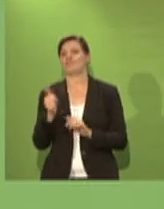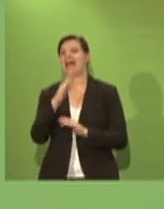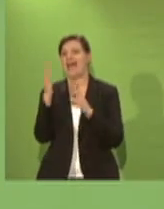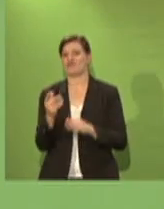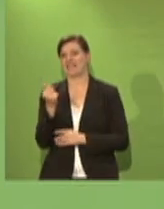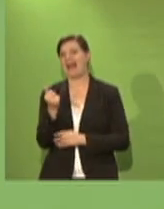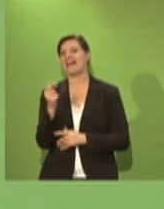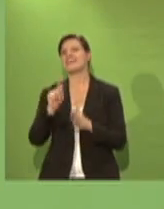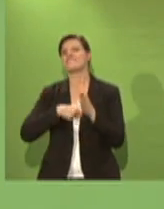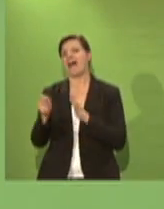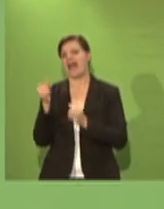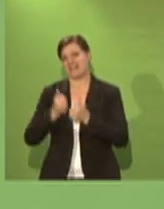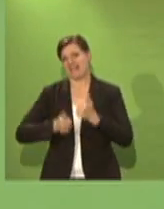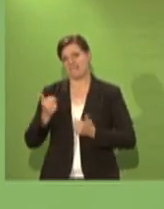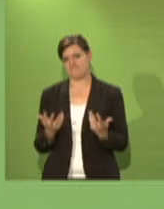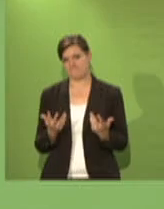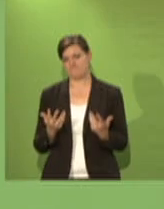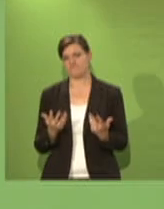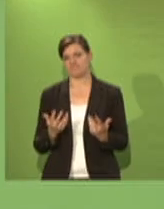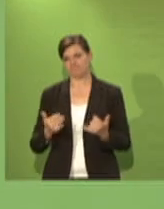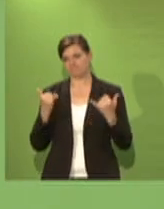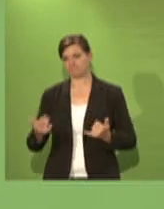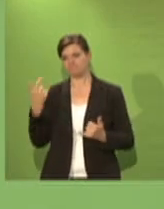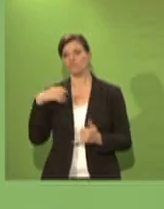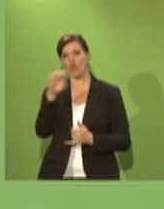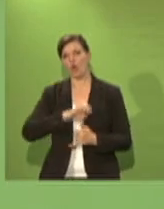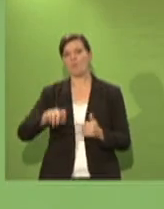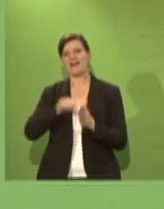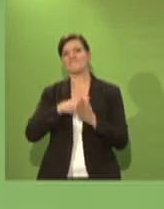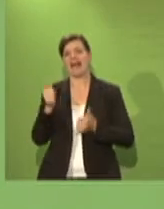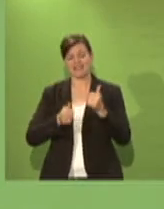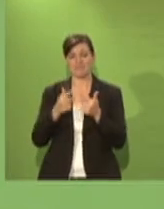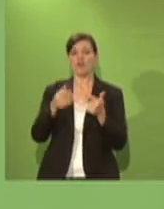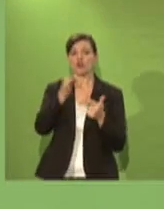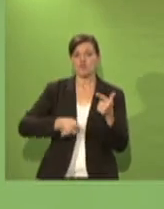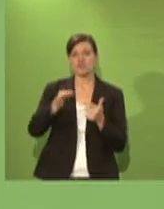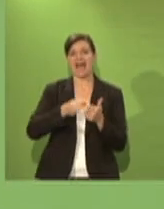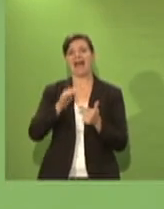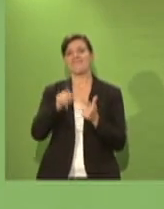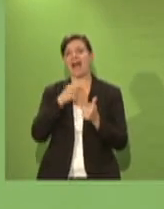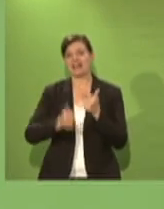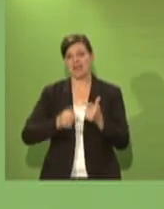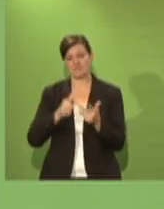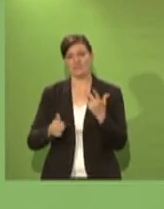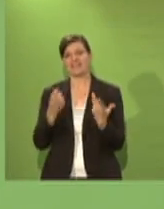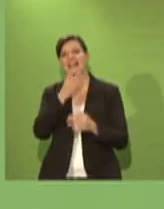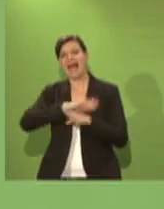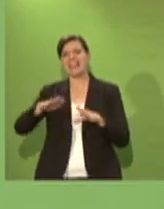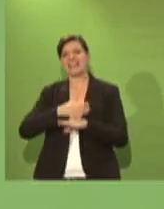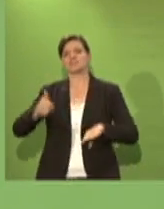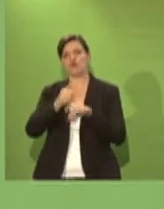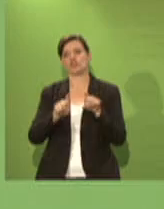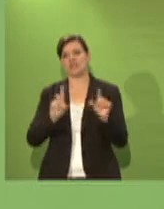Sonderhaushalt, Wahlkampf, das seht ihr, wir hatten den Europawahlkampf und den Kommunalwahlkampf, der Landesvorstand hat diese natürlich